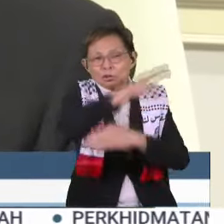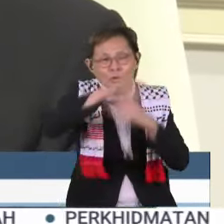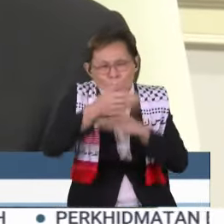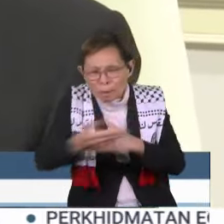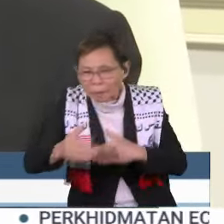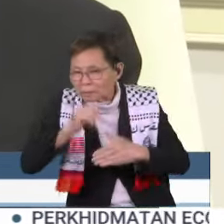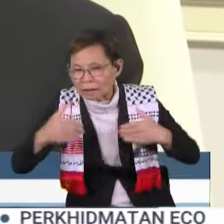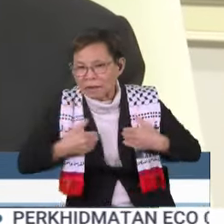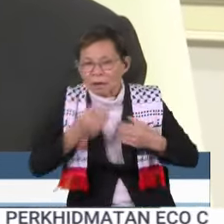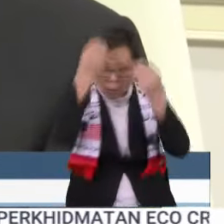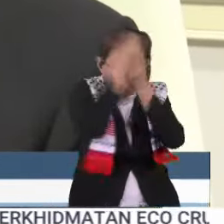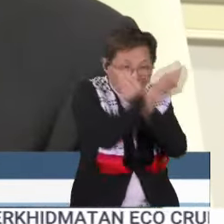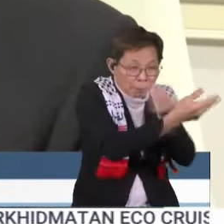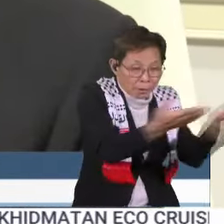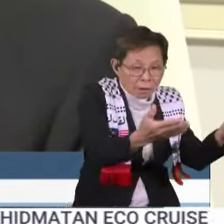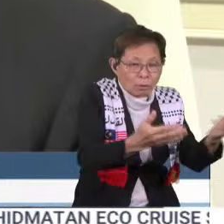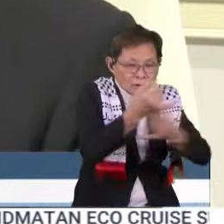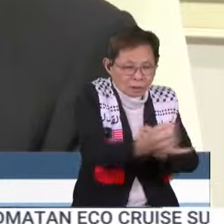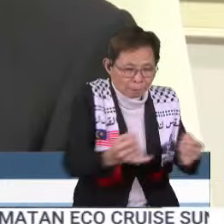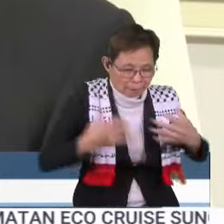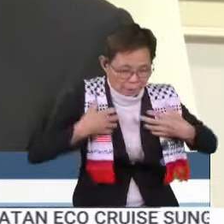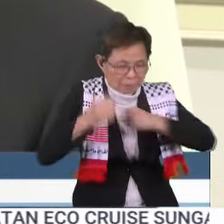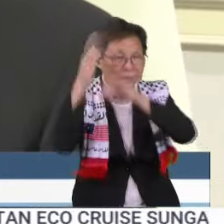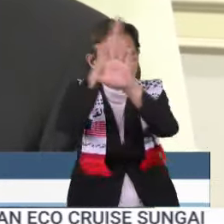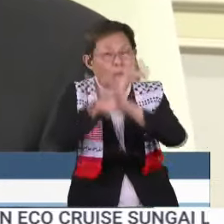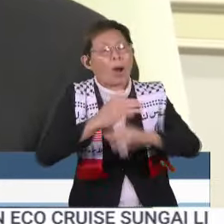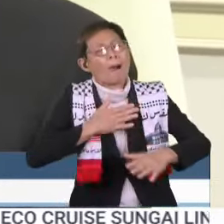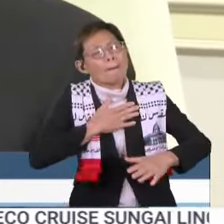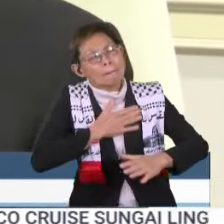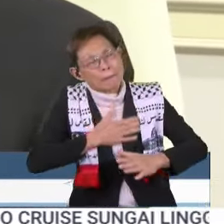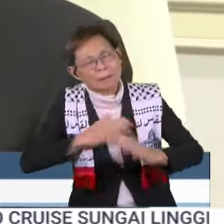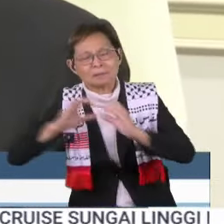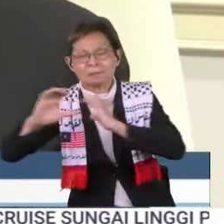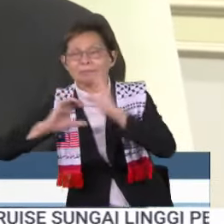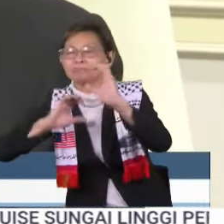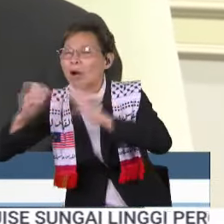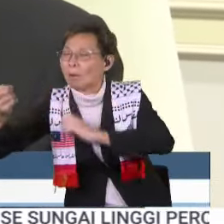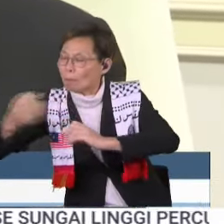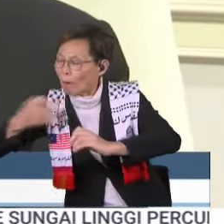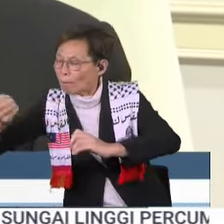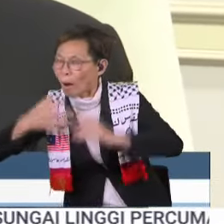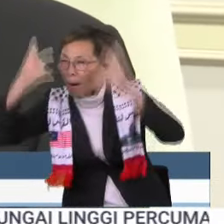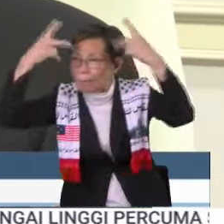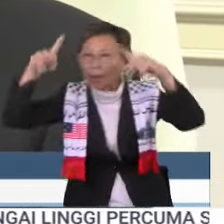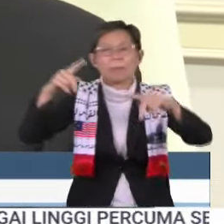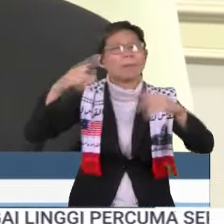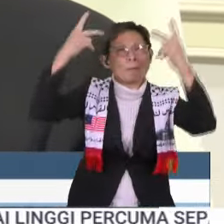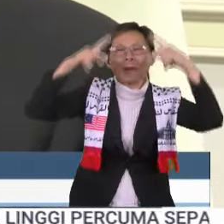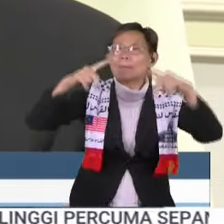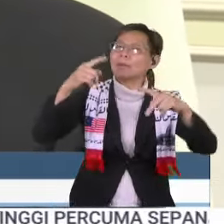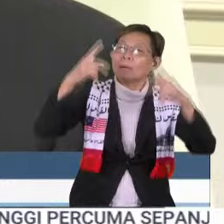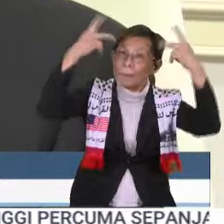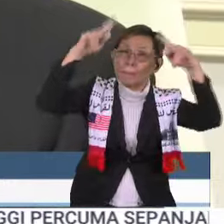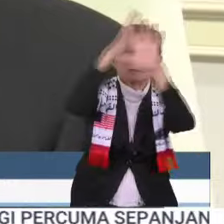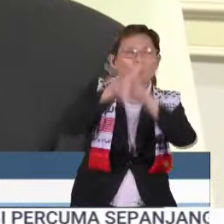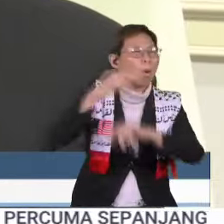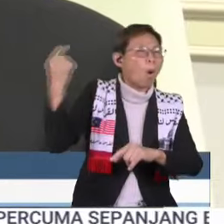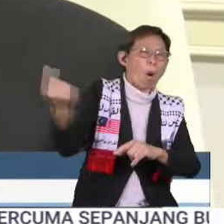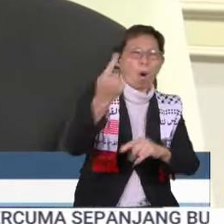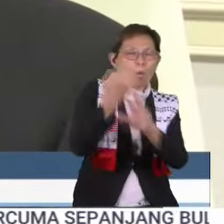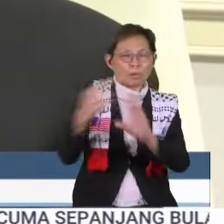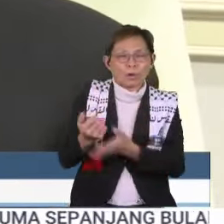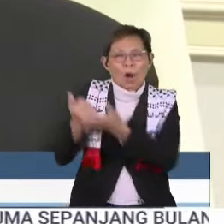KKM, the Jabatan Kesihatan Negeri Sarawak, please communicate with us. Premier is always ever ready to assist. This is for